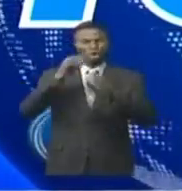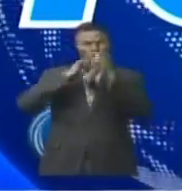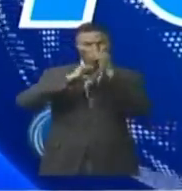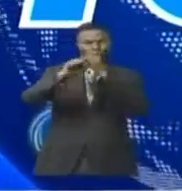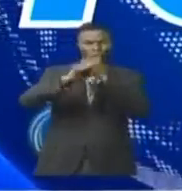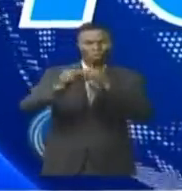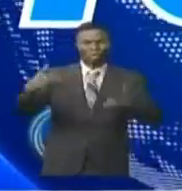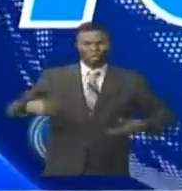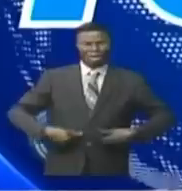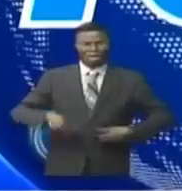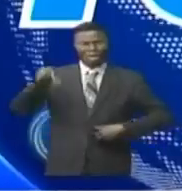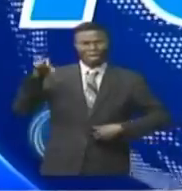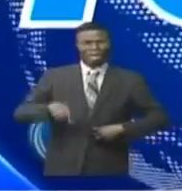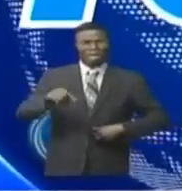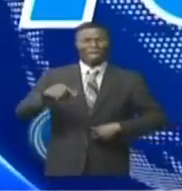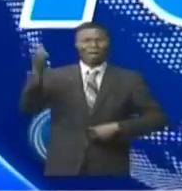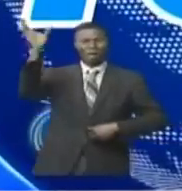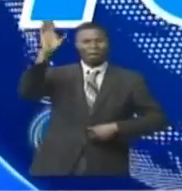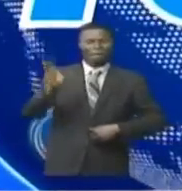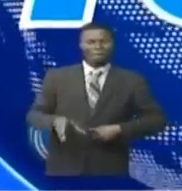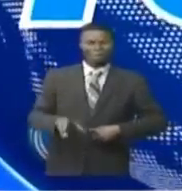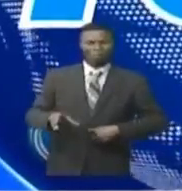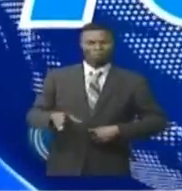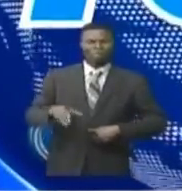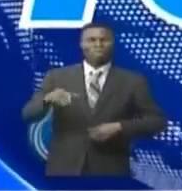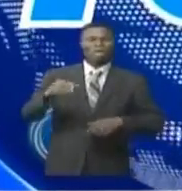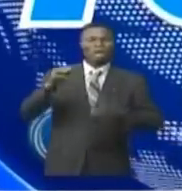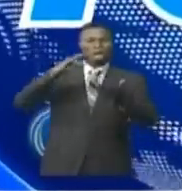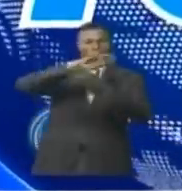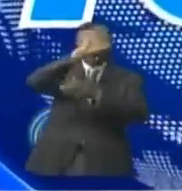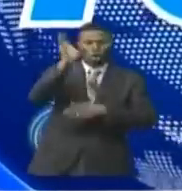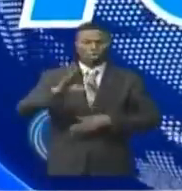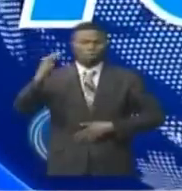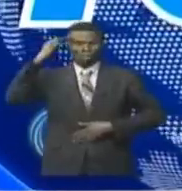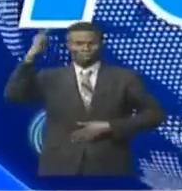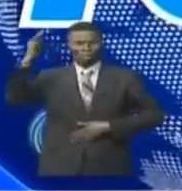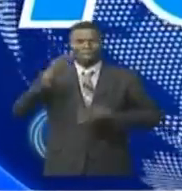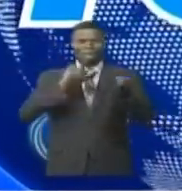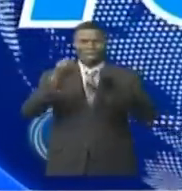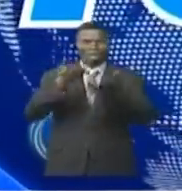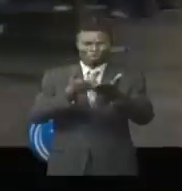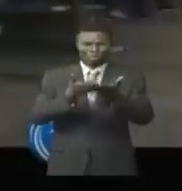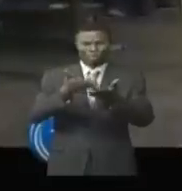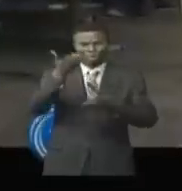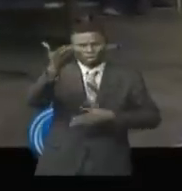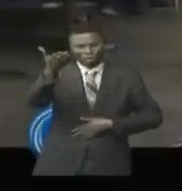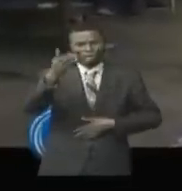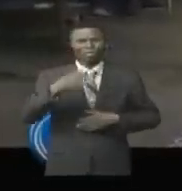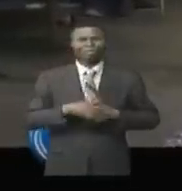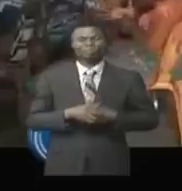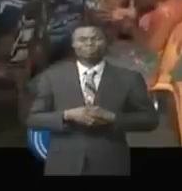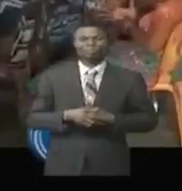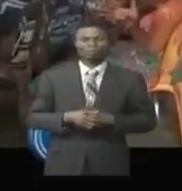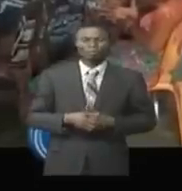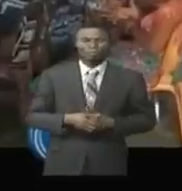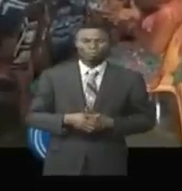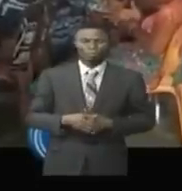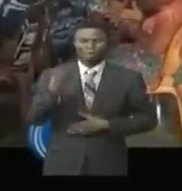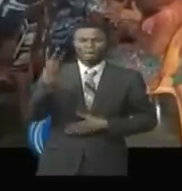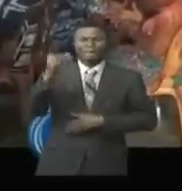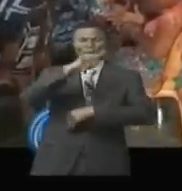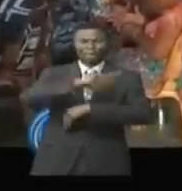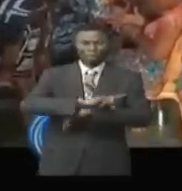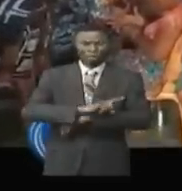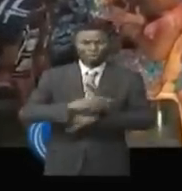les jeunes du quartier Matadi Kibala dans la commune de Mongafula. Les détails avec Christine Lenzo. Pour avoir été sensibilisé 4 jours durant,